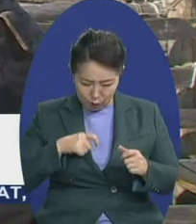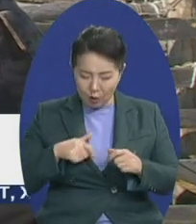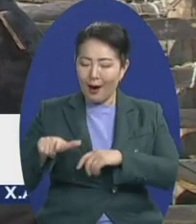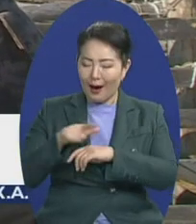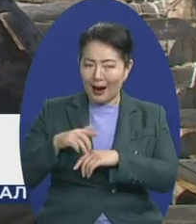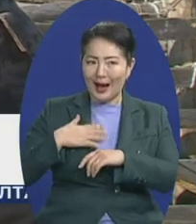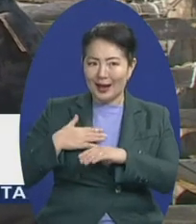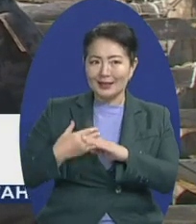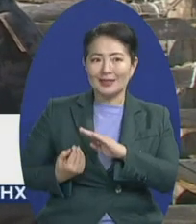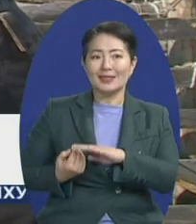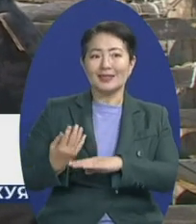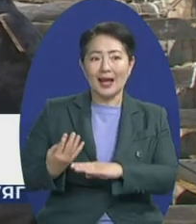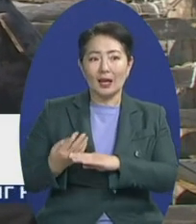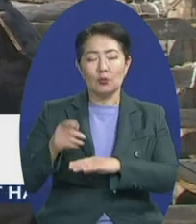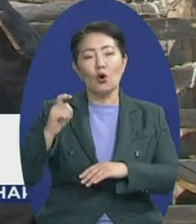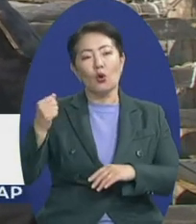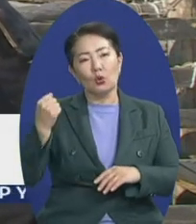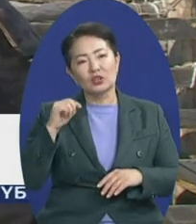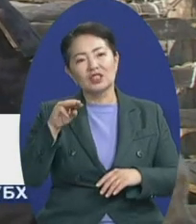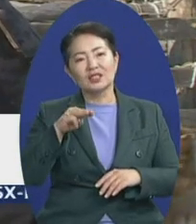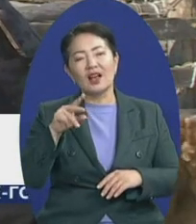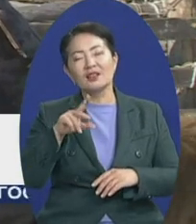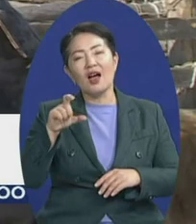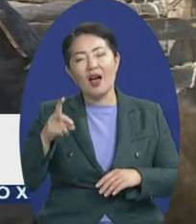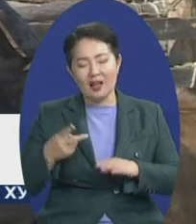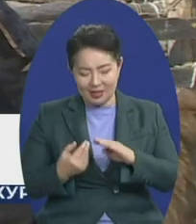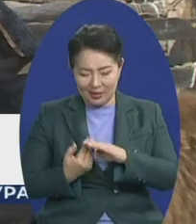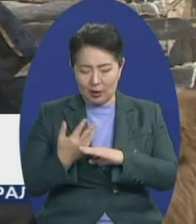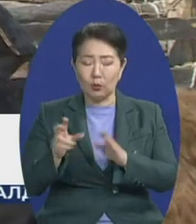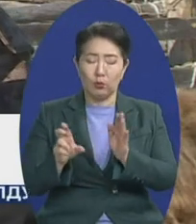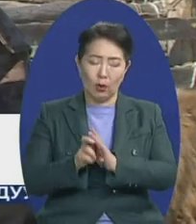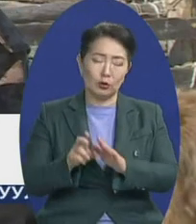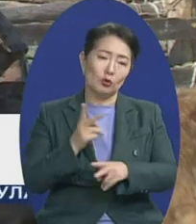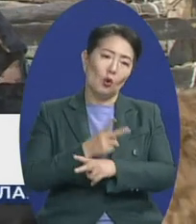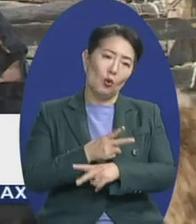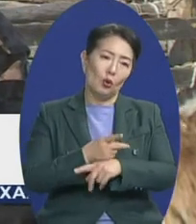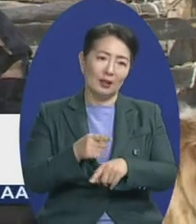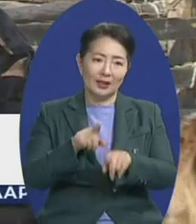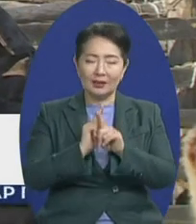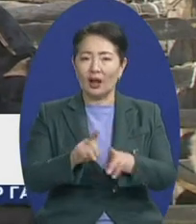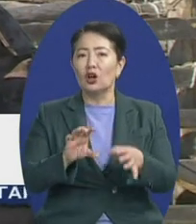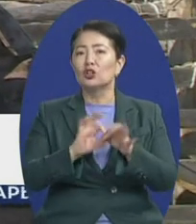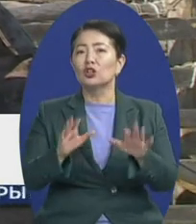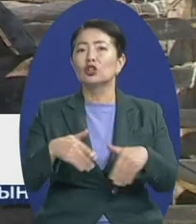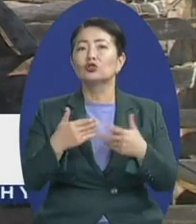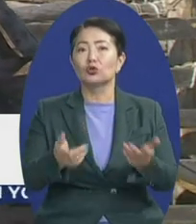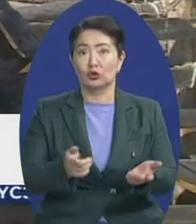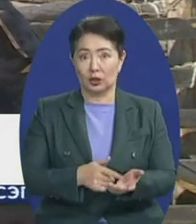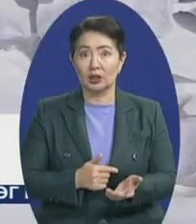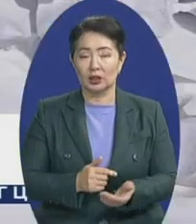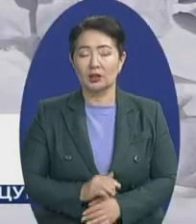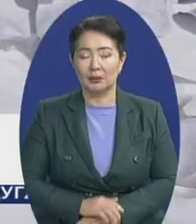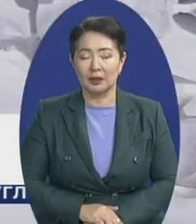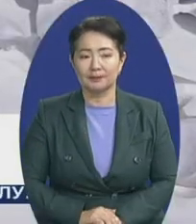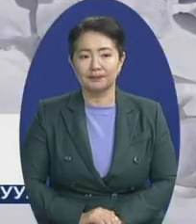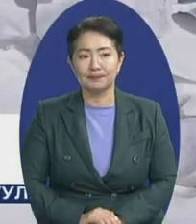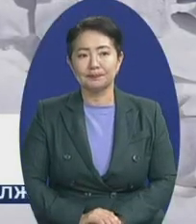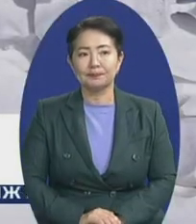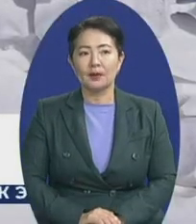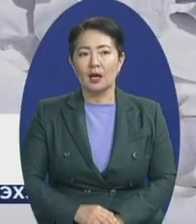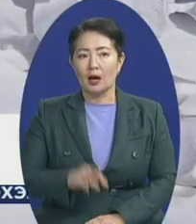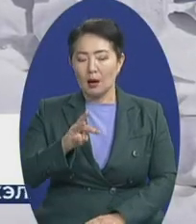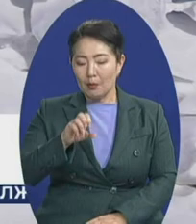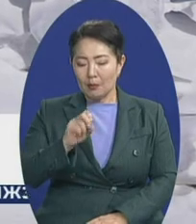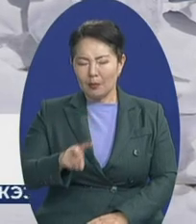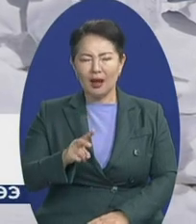газар тариалан гэхүү хүчит тэжээл тарих энэ болцоог хөл хэрэгцээ хувьд бол одоо нээж өх зайлшгүй одоо шаардлага бол байгаа юм байна. За